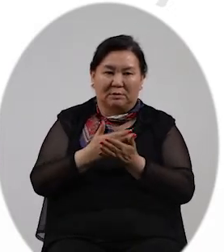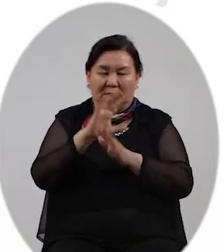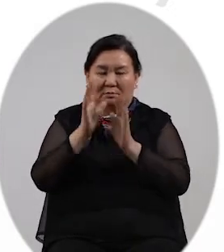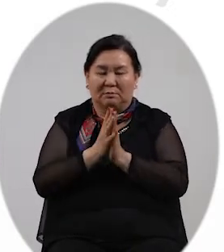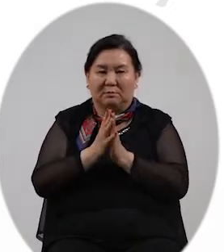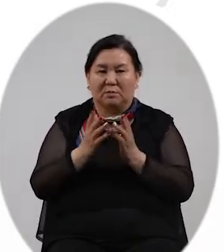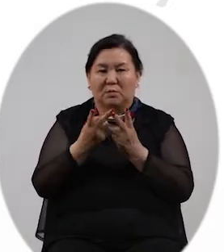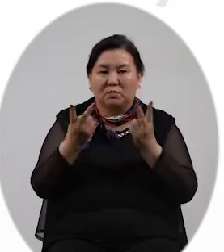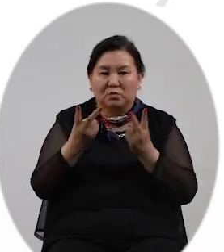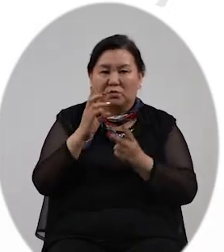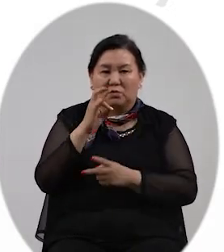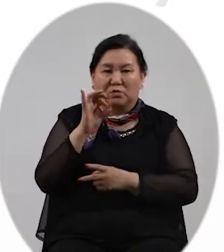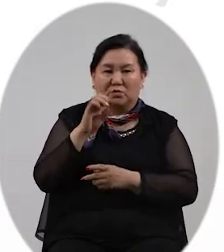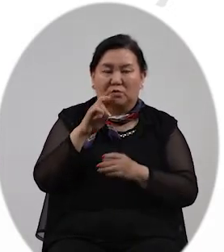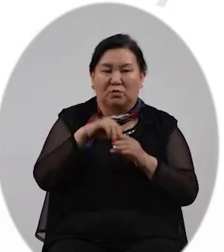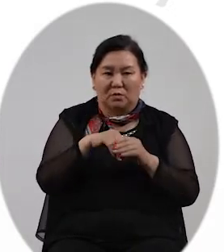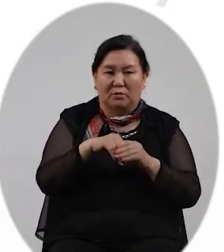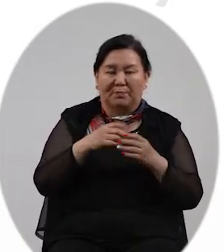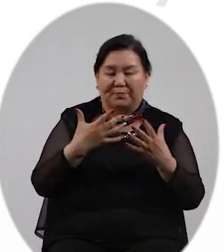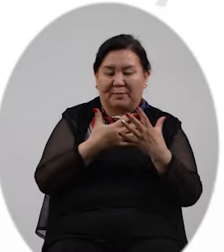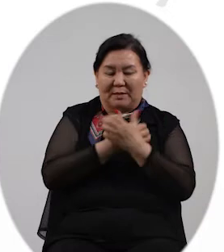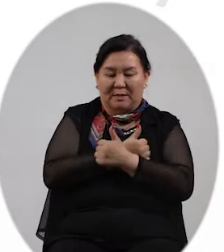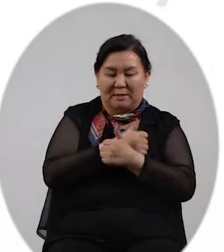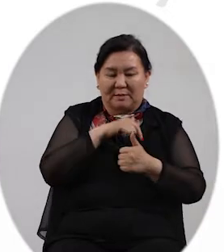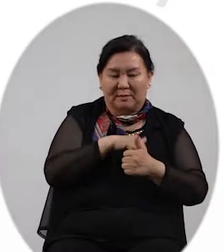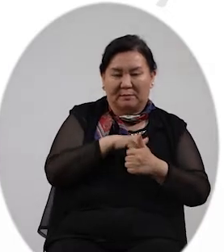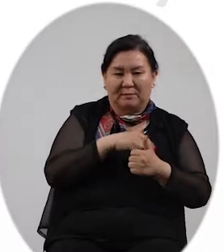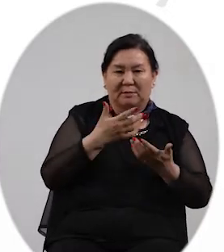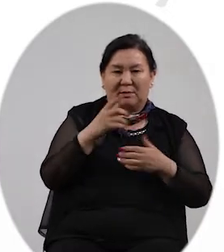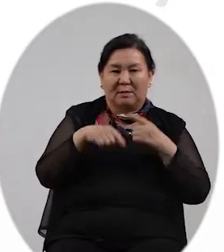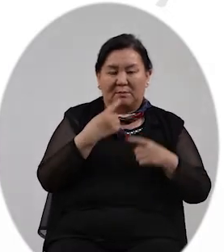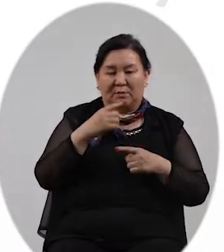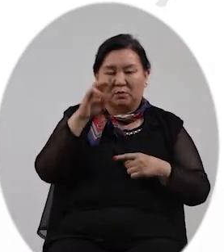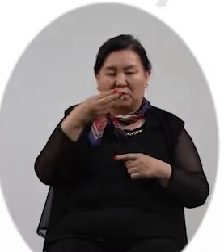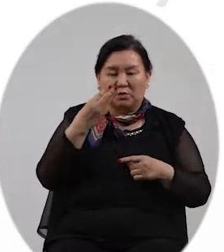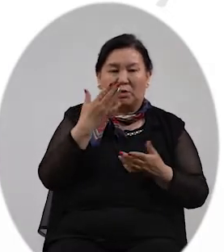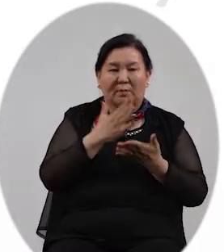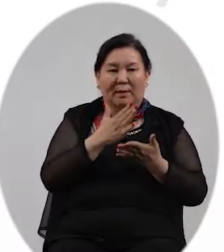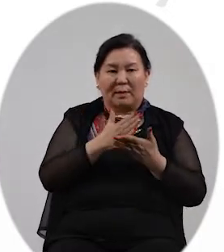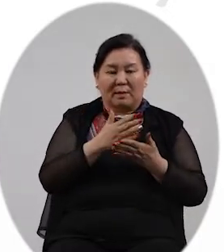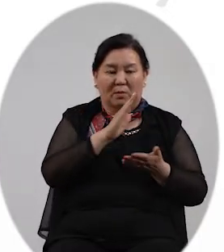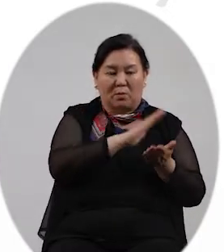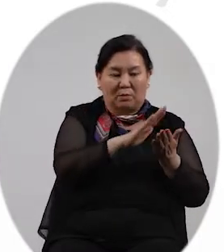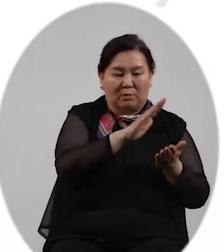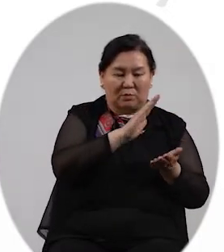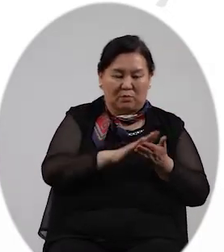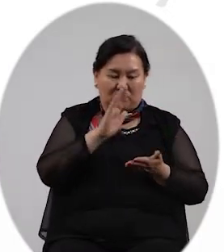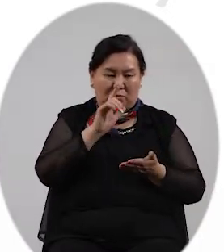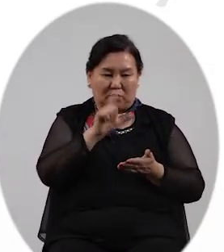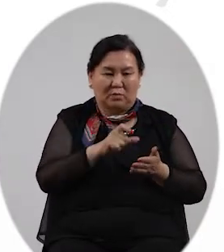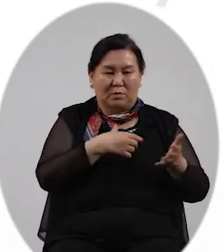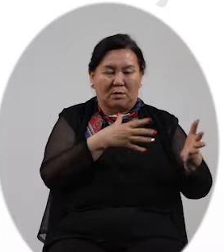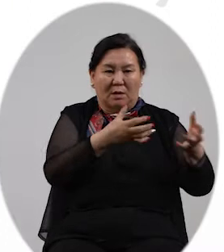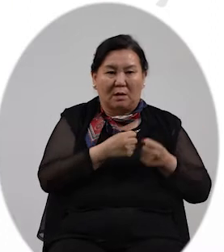нөхцөлд бол тооцогдно. Өөрөөр хэлэх юм бол бид нар гэрээний үндсэн нөхцөл гэдэг дээр хамгийн тодорхой байгаа худалдагч худалдаа авахч тал за